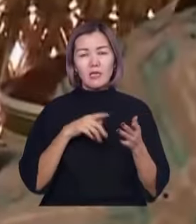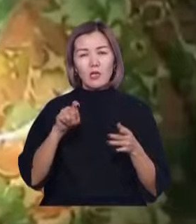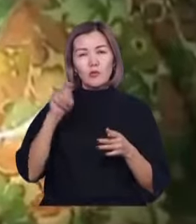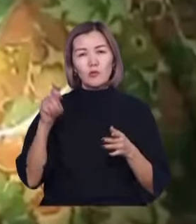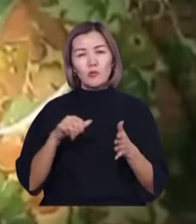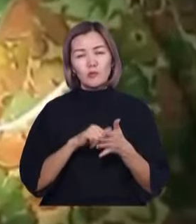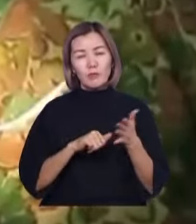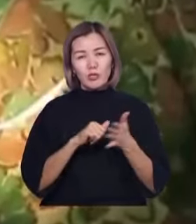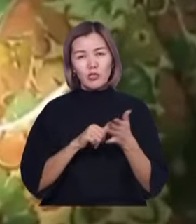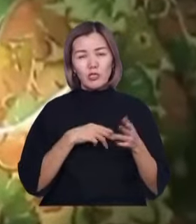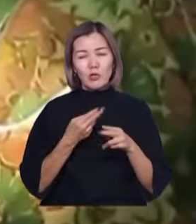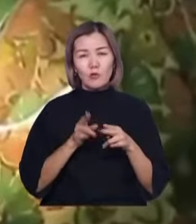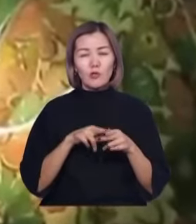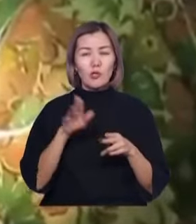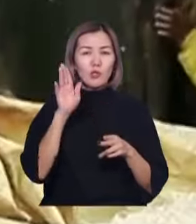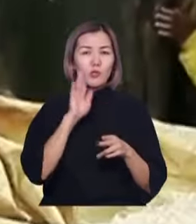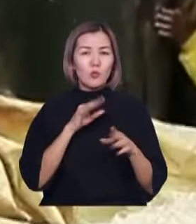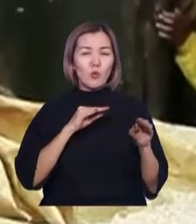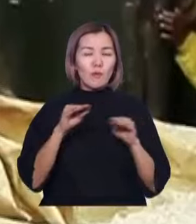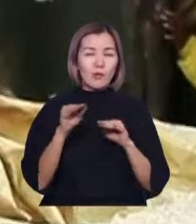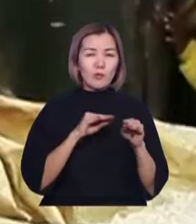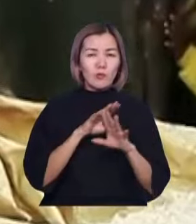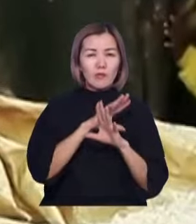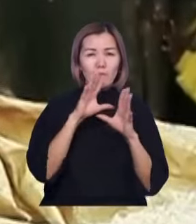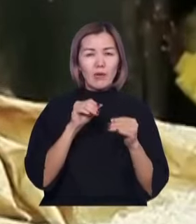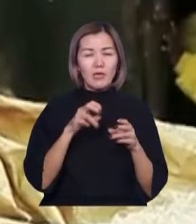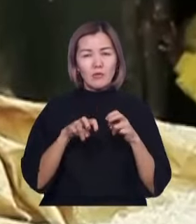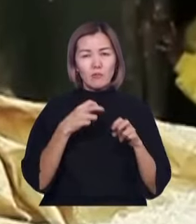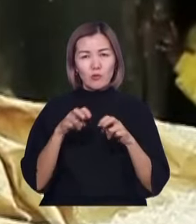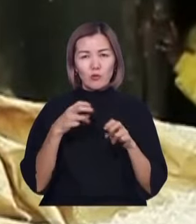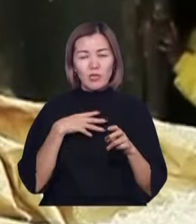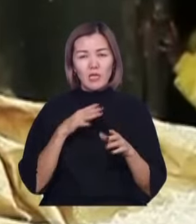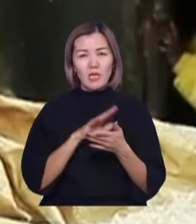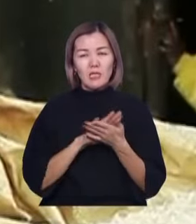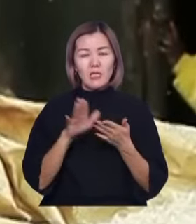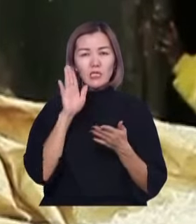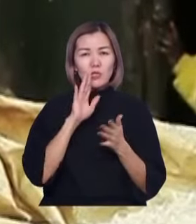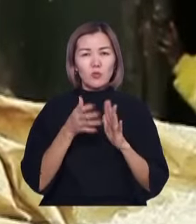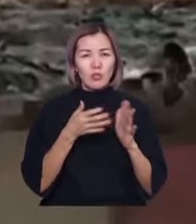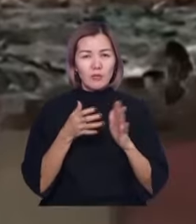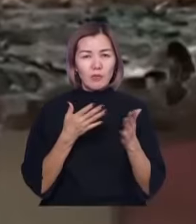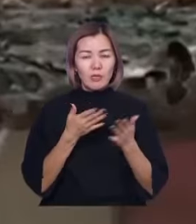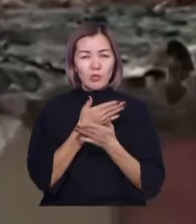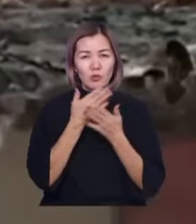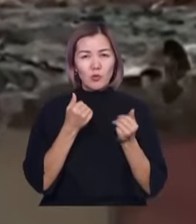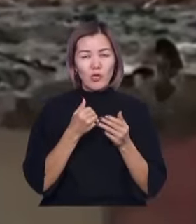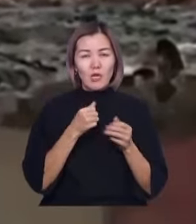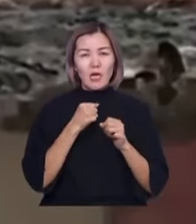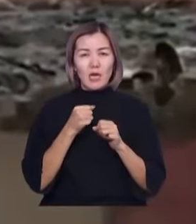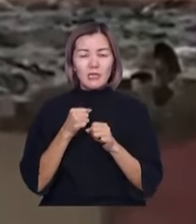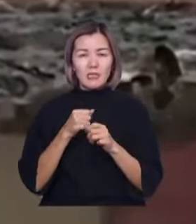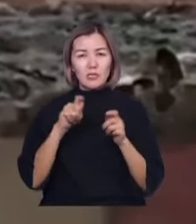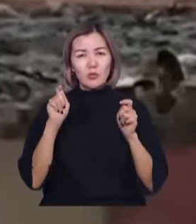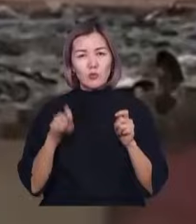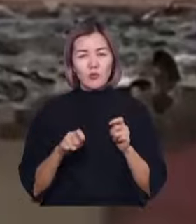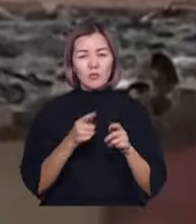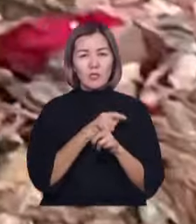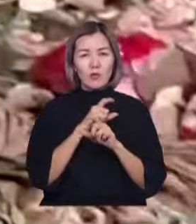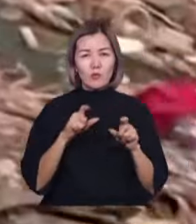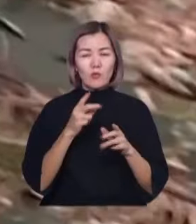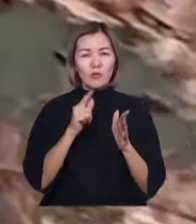қақтығыс себеп дейді. Себебі сумен жабдықтау жүйелері бүлінген. Тұрғындар таза судан тарығып отыр. Ол аздай атыс шабыстан